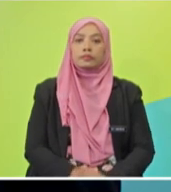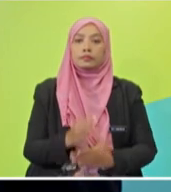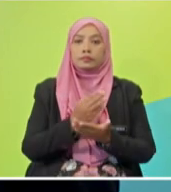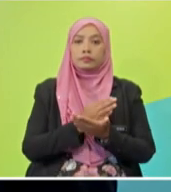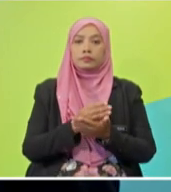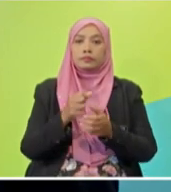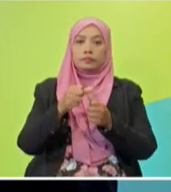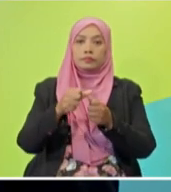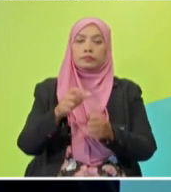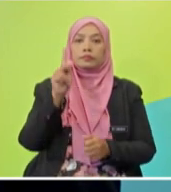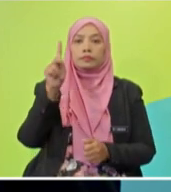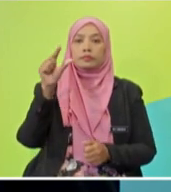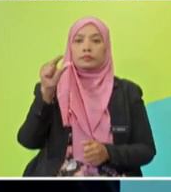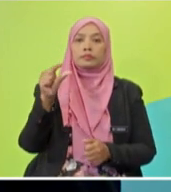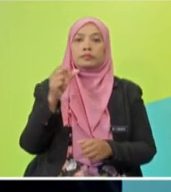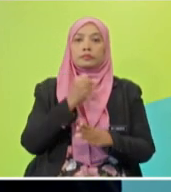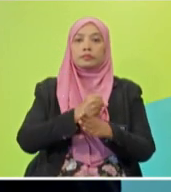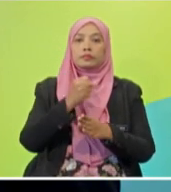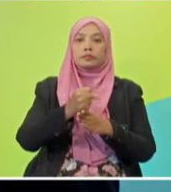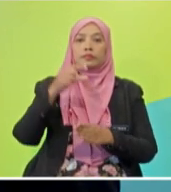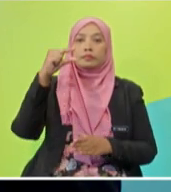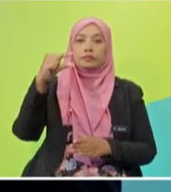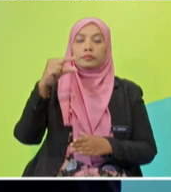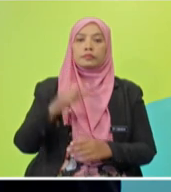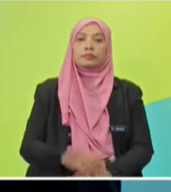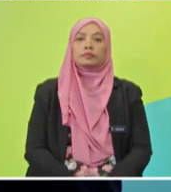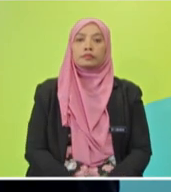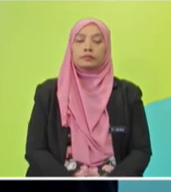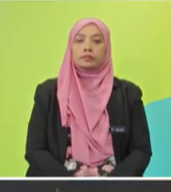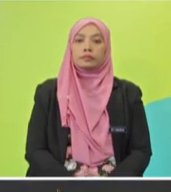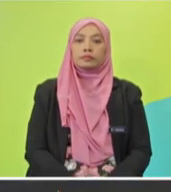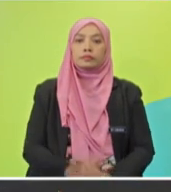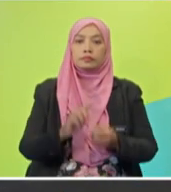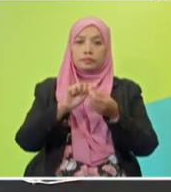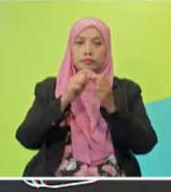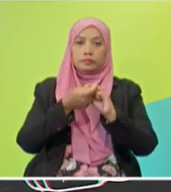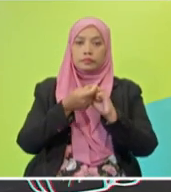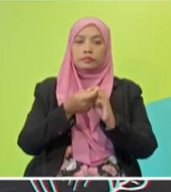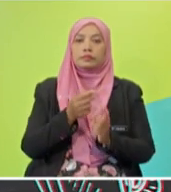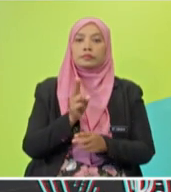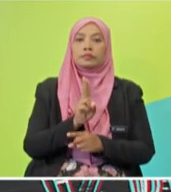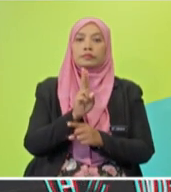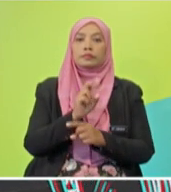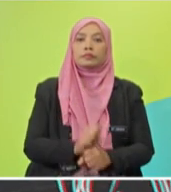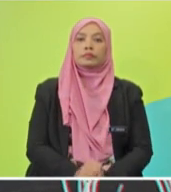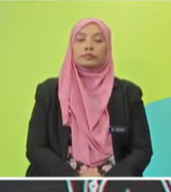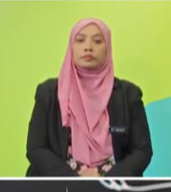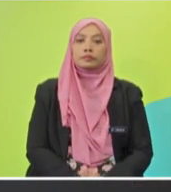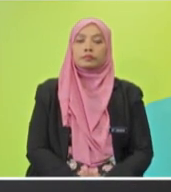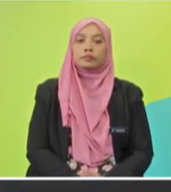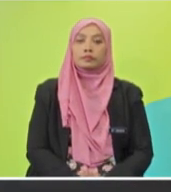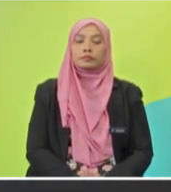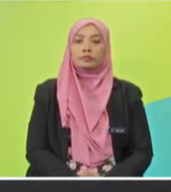mengikut kilogram atau gram. Okey. Jadi kita tukarkan unit dulu, kemudian kita tulis dalam bentuk 5 kilogram